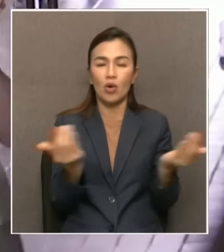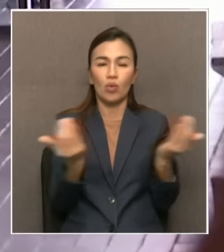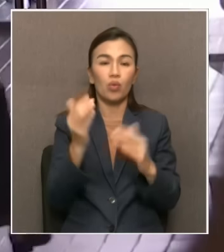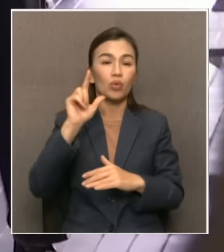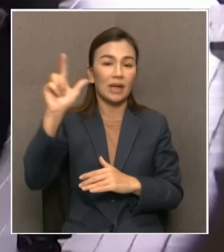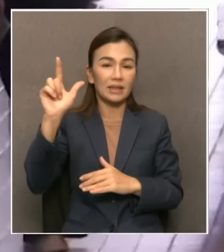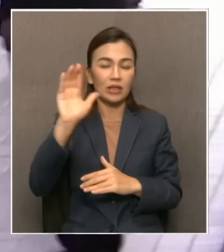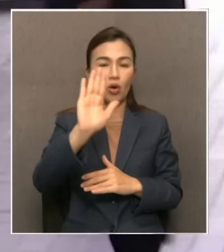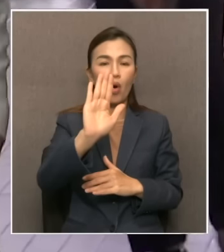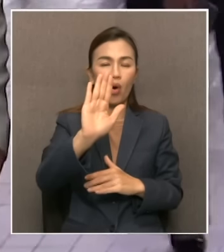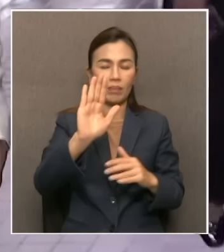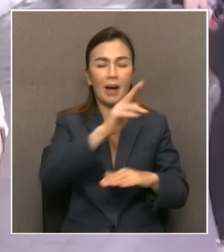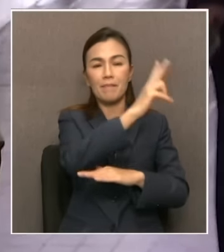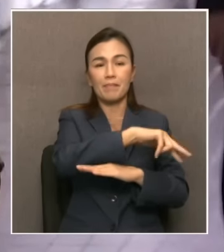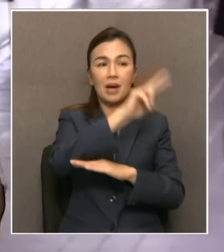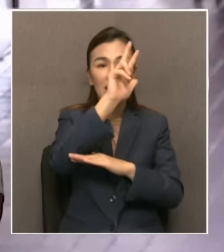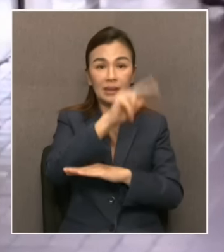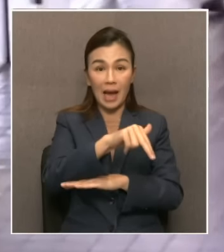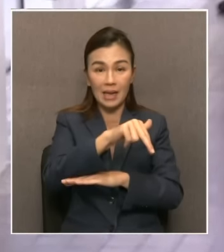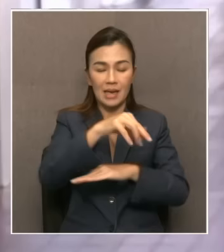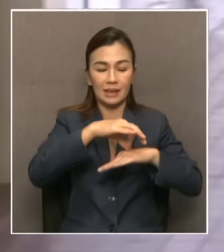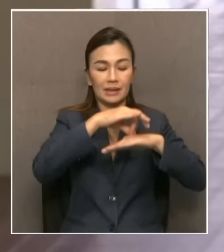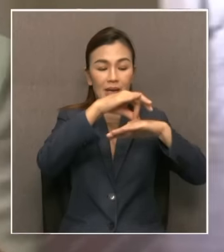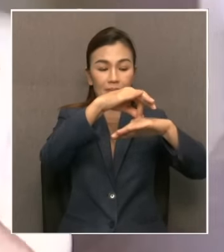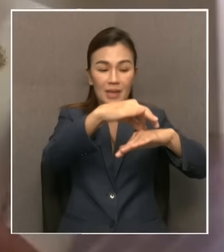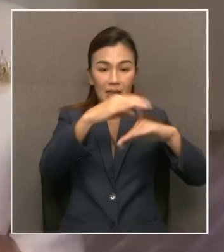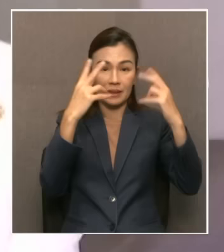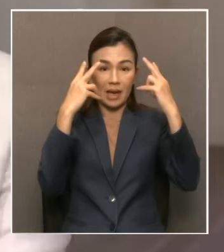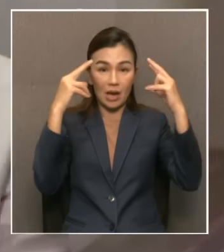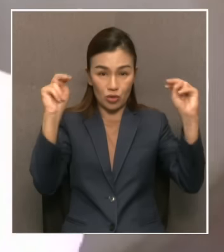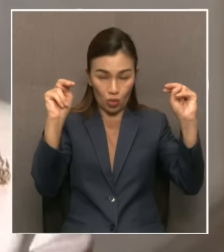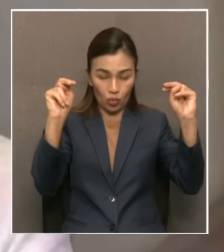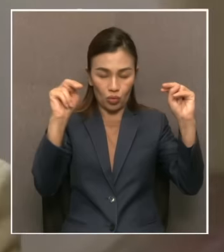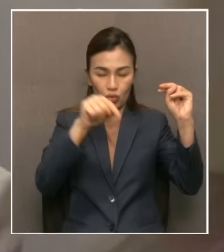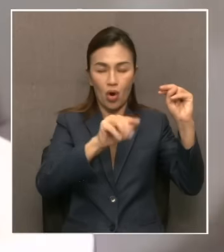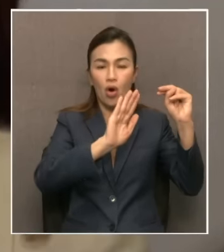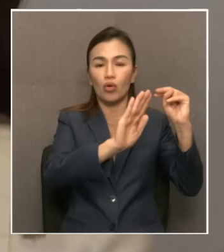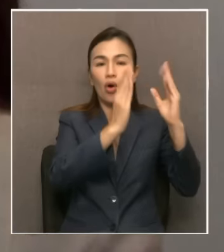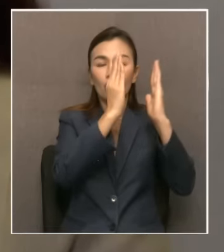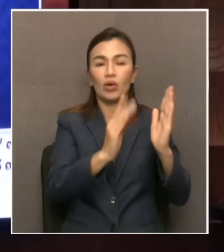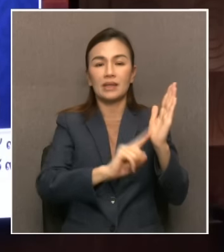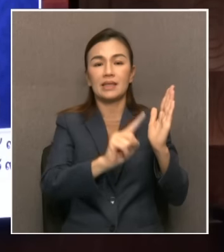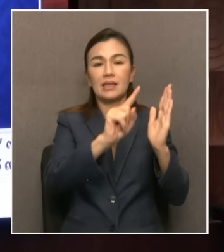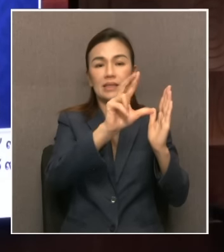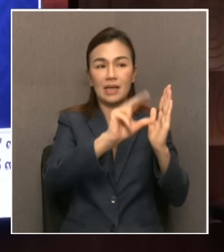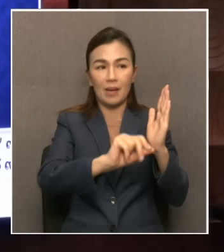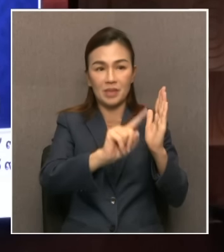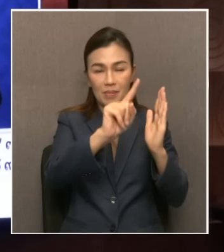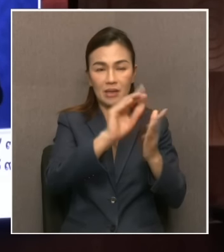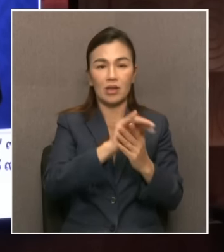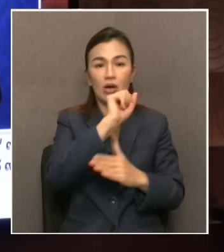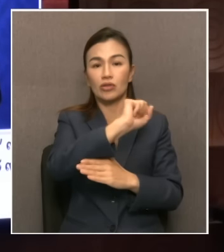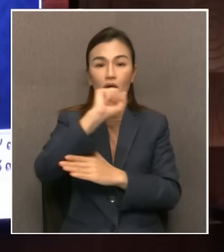พรรคเพื่อไทยเป็นนายกรัฐมนตรีคนที่31ของประเทศไทยตามที่นายสรวงศ์เทียนทองส.ส.สระแก้วพรรคเพื่อไทย